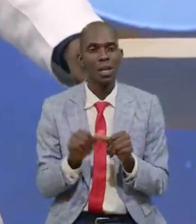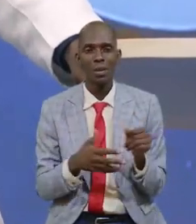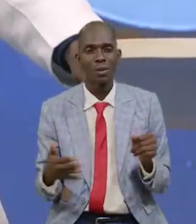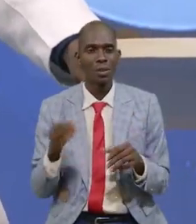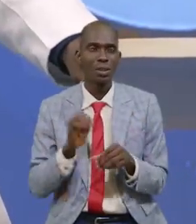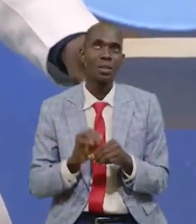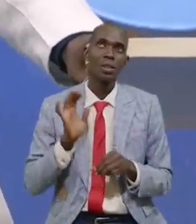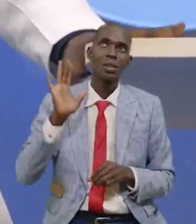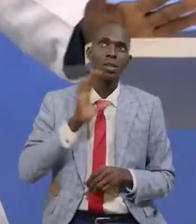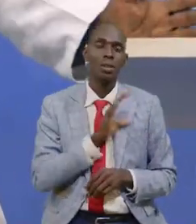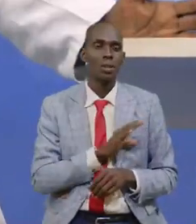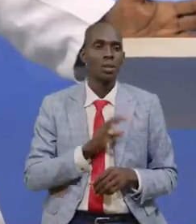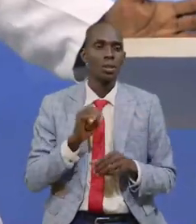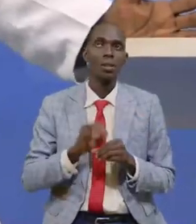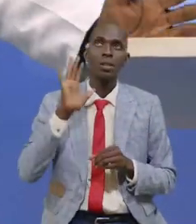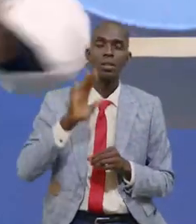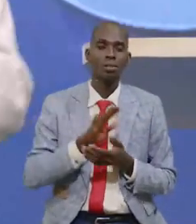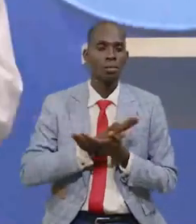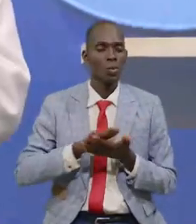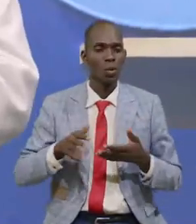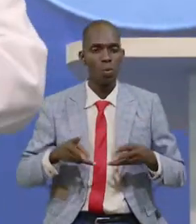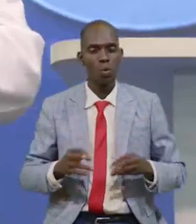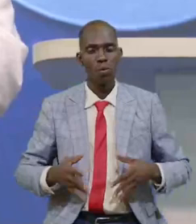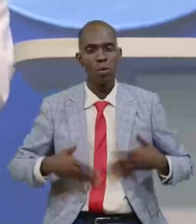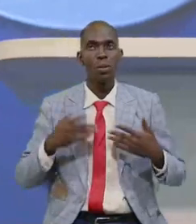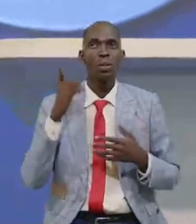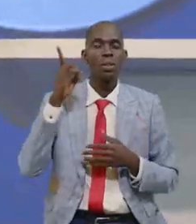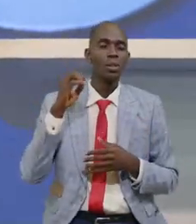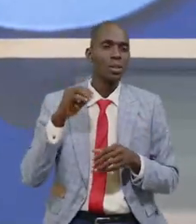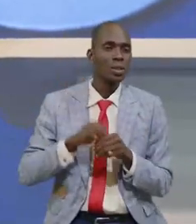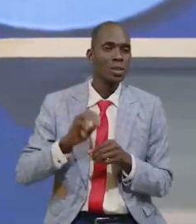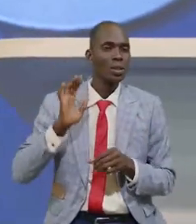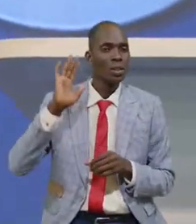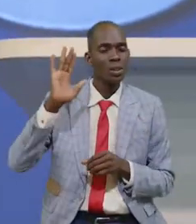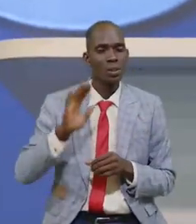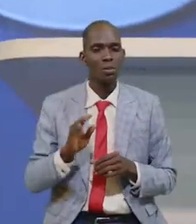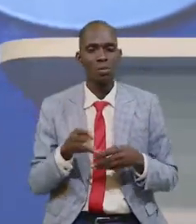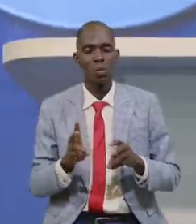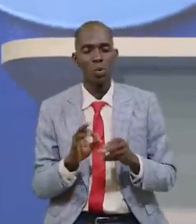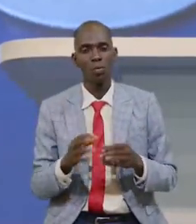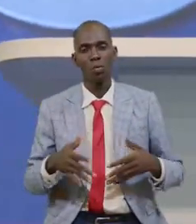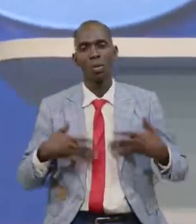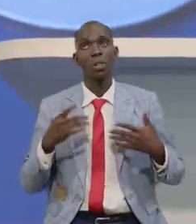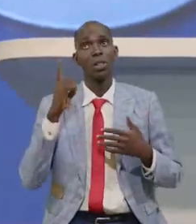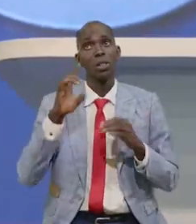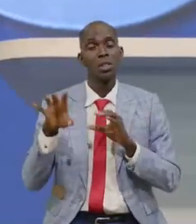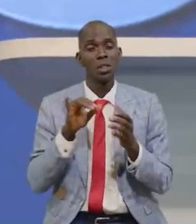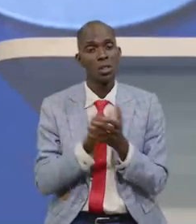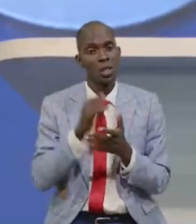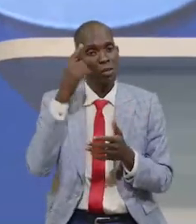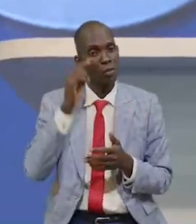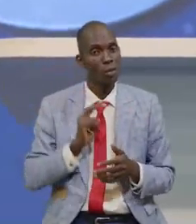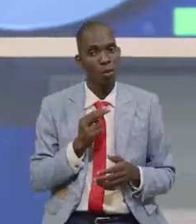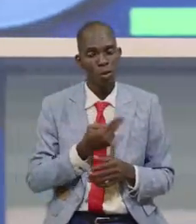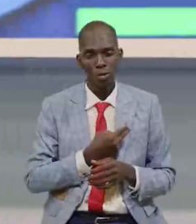son caractère, dans son moral, dans sa conduite, dans son style de vie. Il a fait cela pour nous.